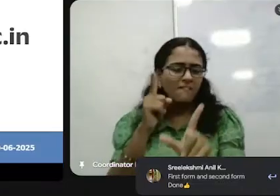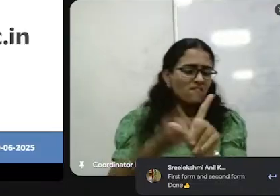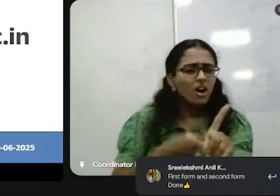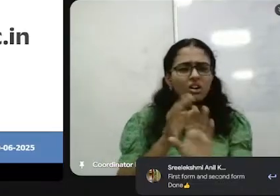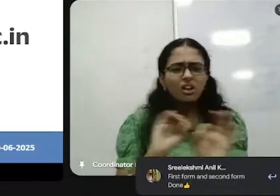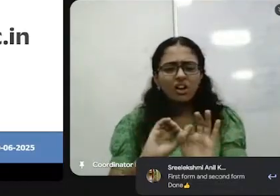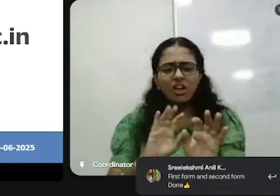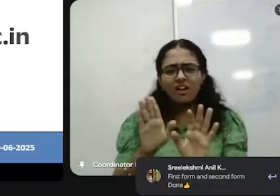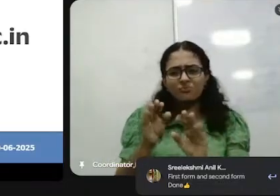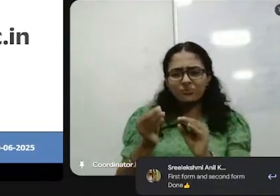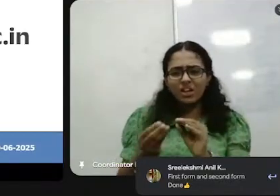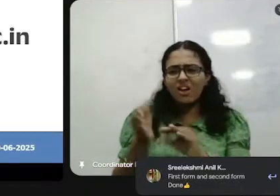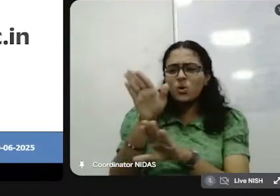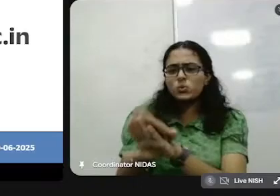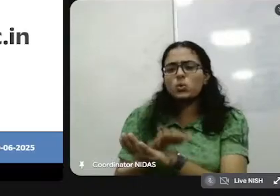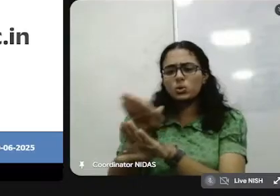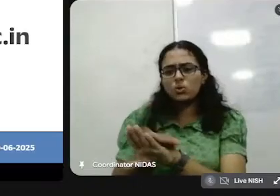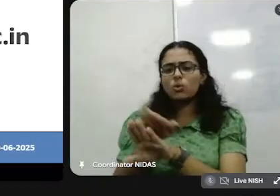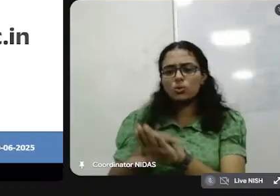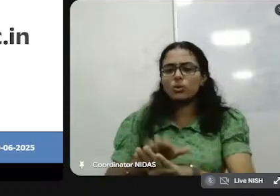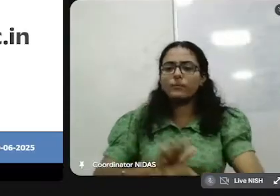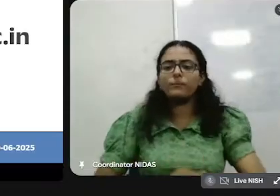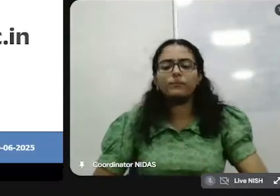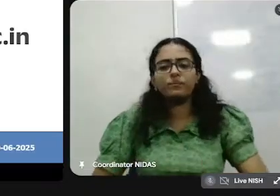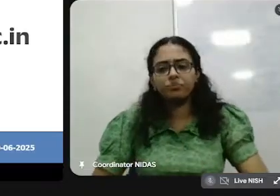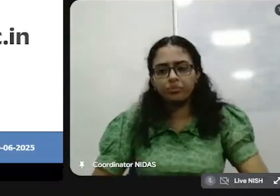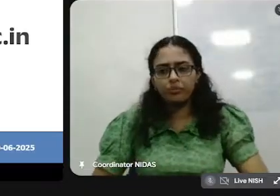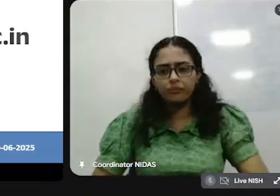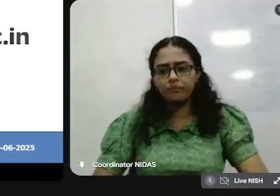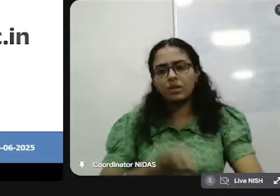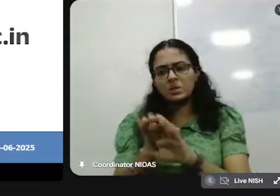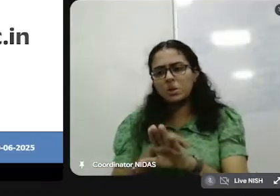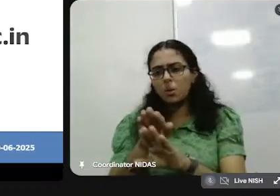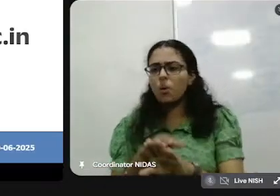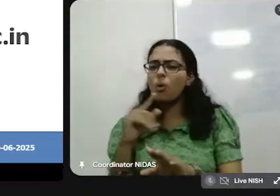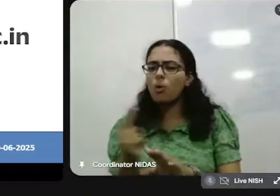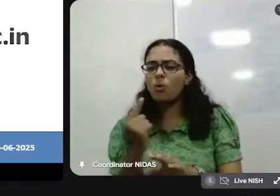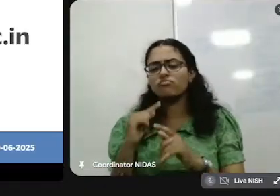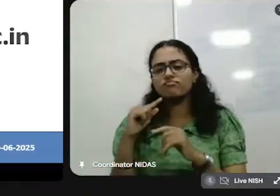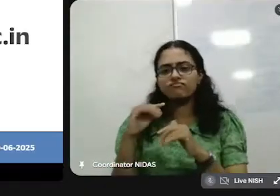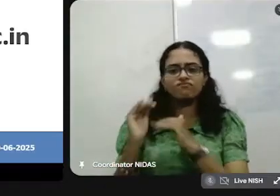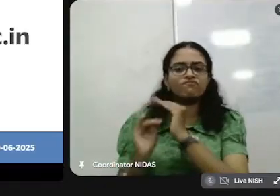ഒരു സ്പോണ്ടേനിയസ് പെട്ടെന്നൊരു റിക്കവറി ആയിരിക്കില്ല. കുറച്ച് സ്ലോ ആയിട്ടാണെങ്കിലും നമുക്ക് റിക്കവറി വരും.